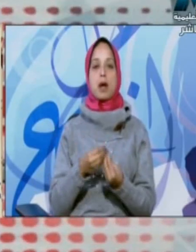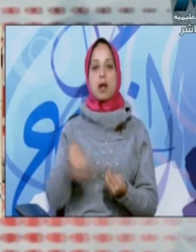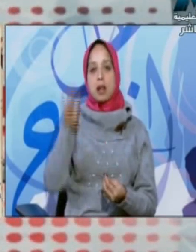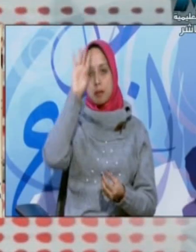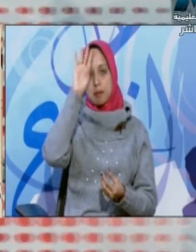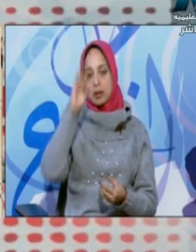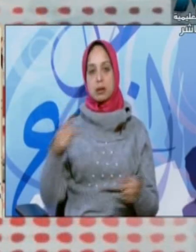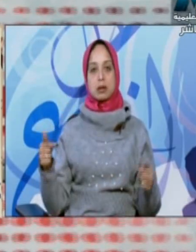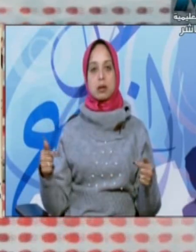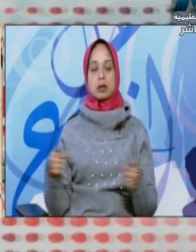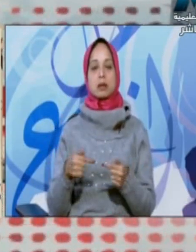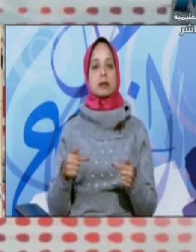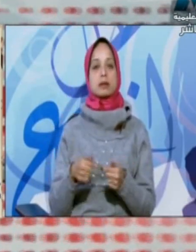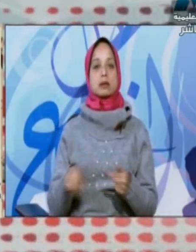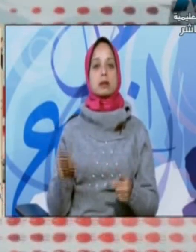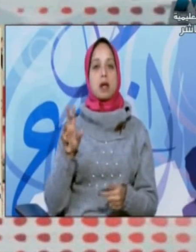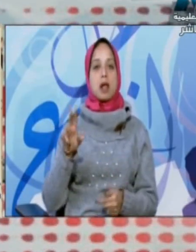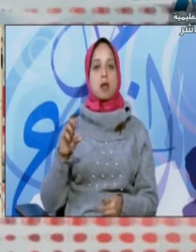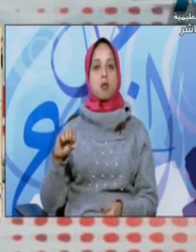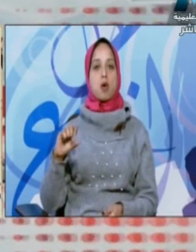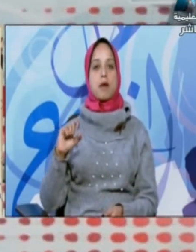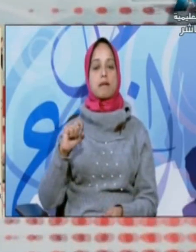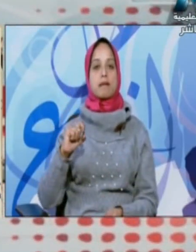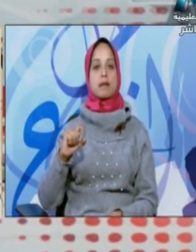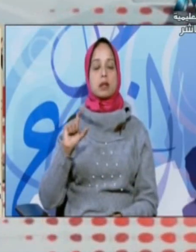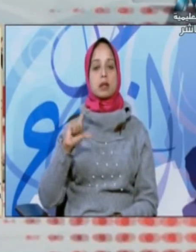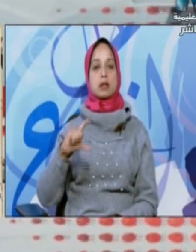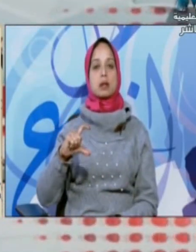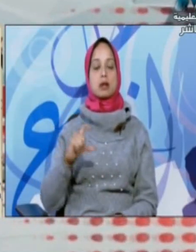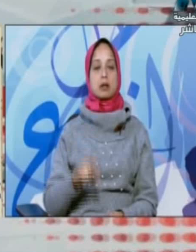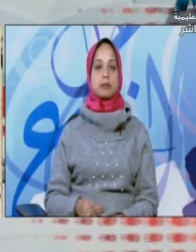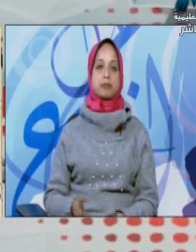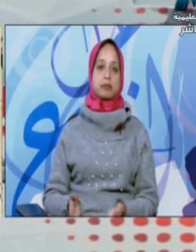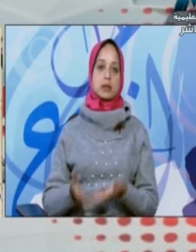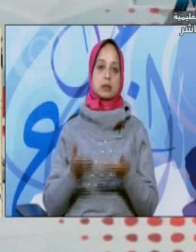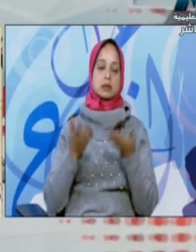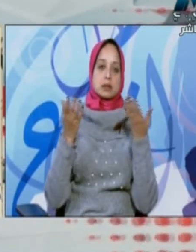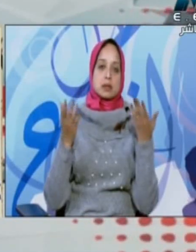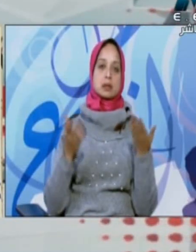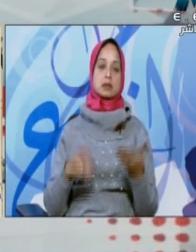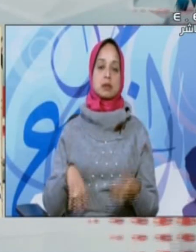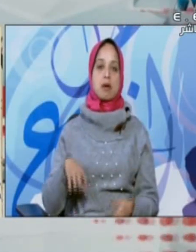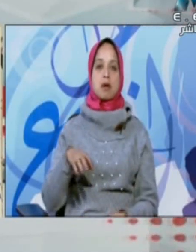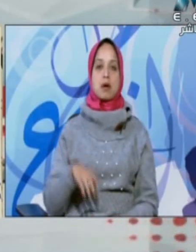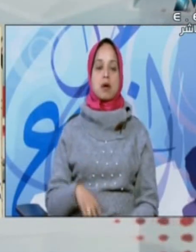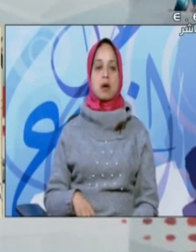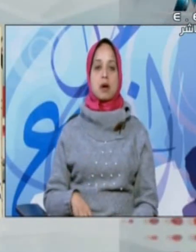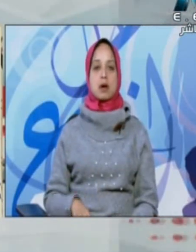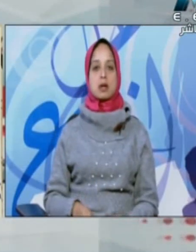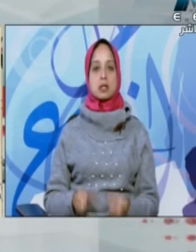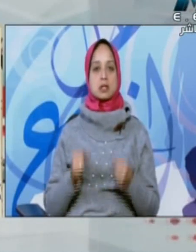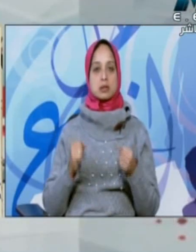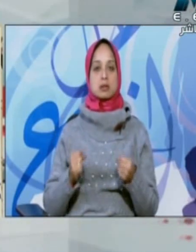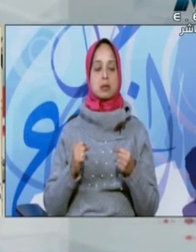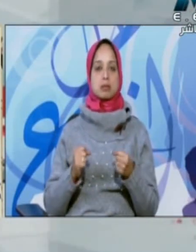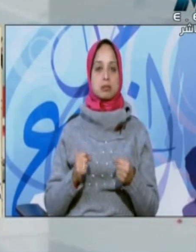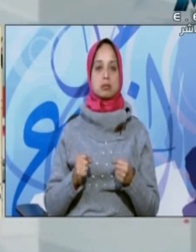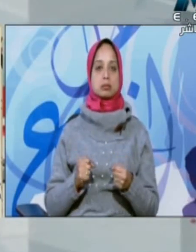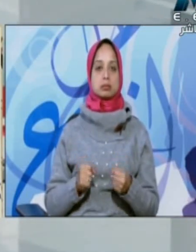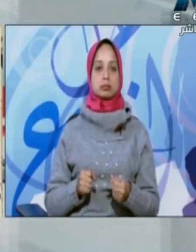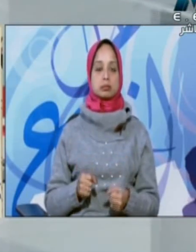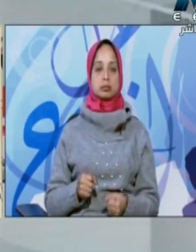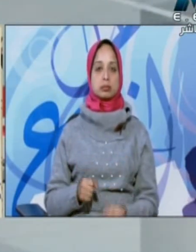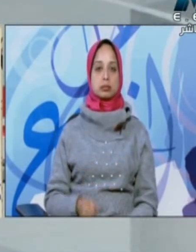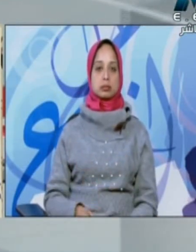الوفد وكان لهم محوريه. زياده نفوذ القصر يعني زاد الظلم بزيادة سيطرة